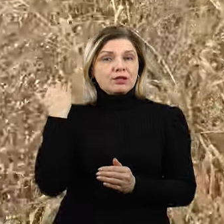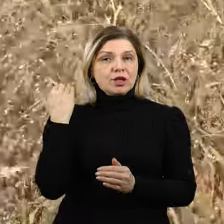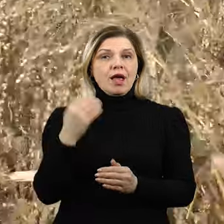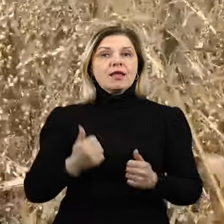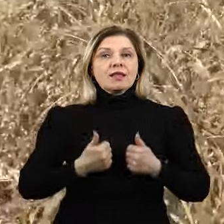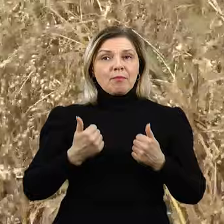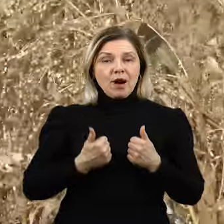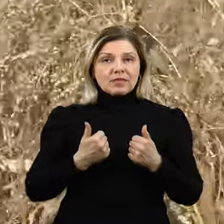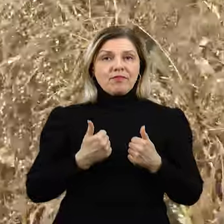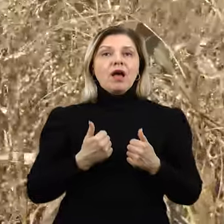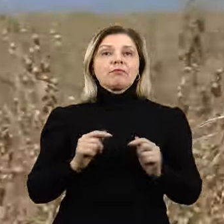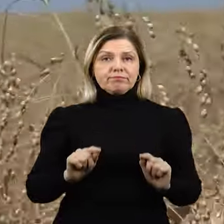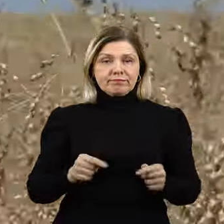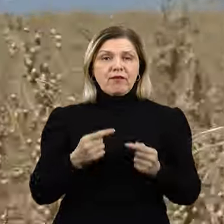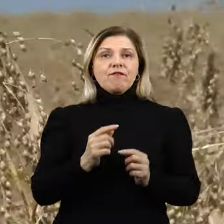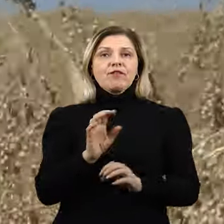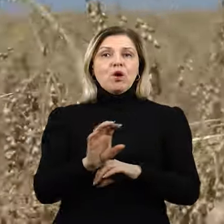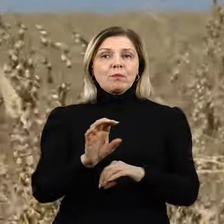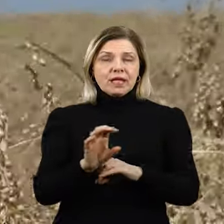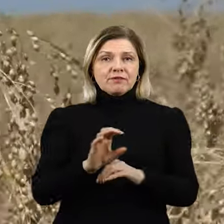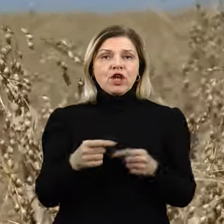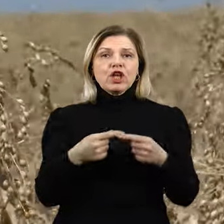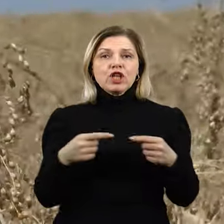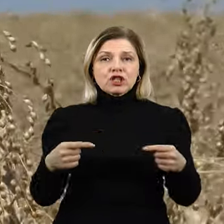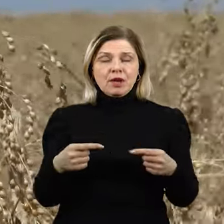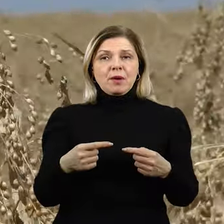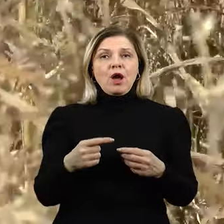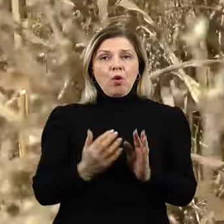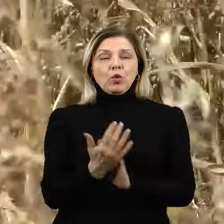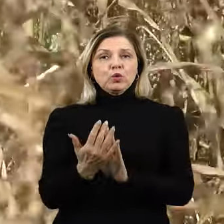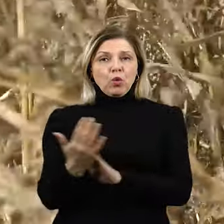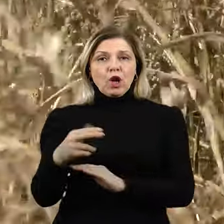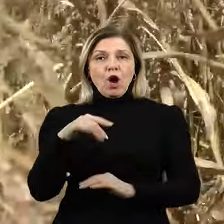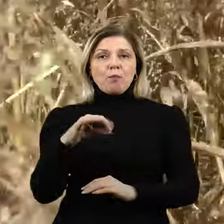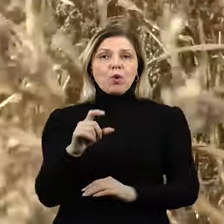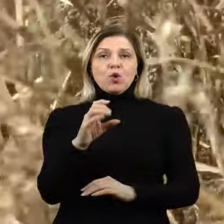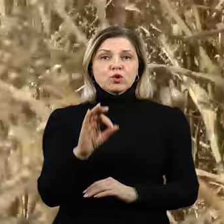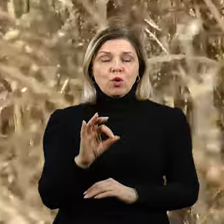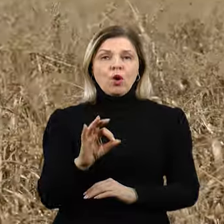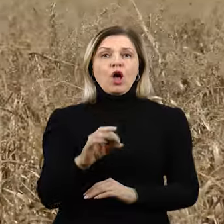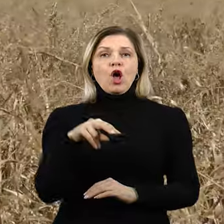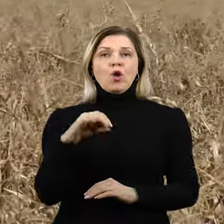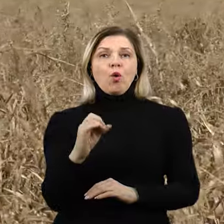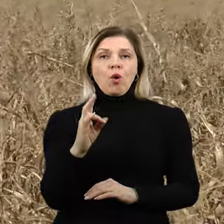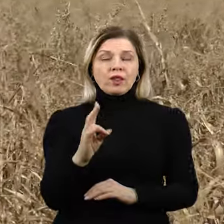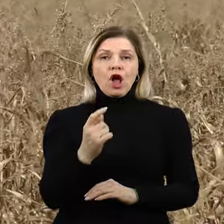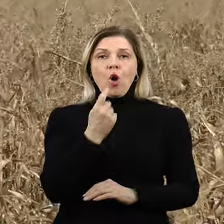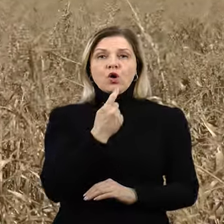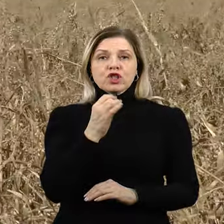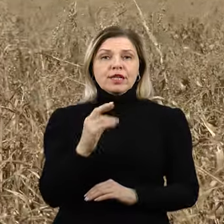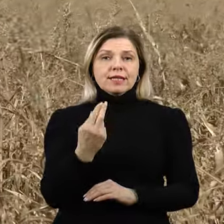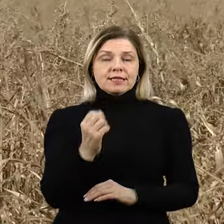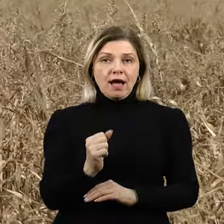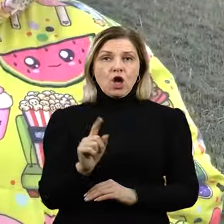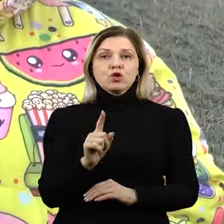Намагаються диверсифікувати виробництво мішевими, альтернативними культурами. Це просо, коріандр, гірчиця, льон, які планують сіяти